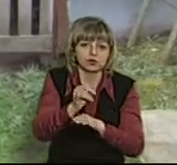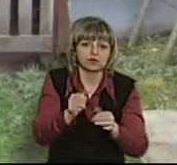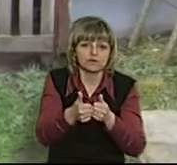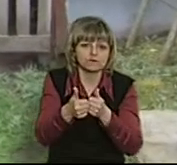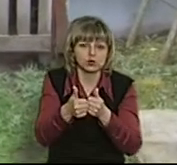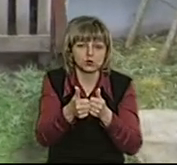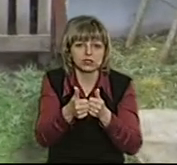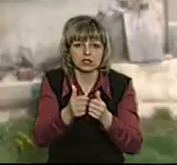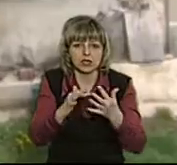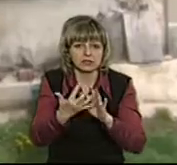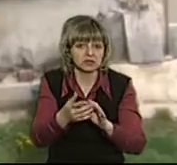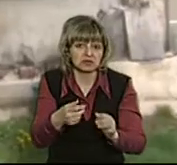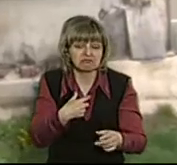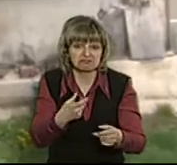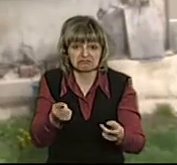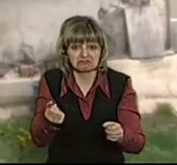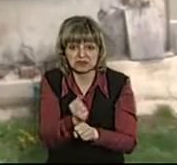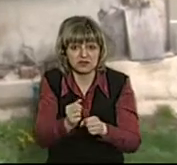Не зацеплявся з ним в клубі ніяк.